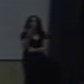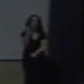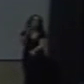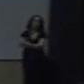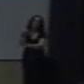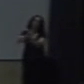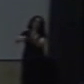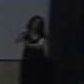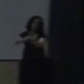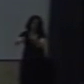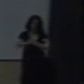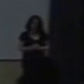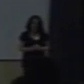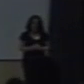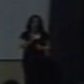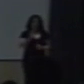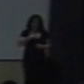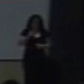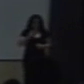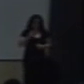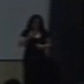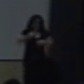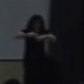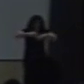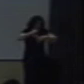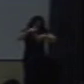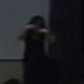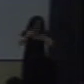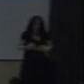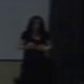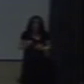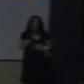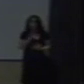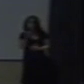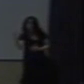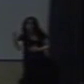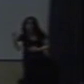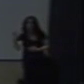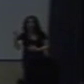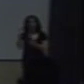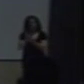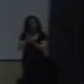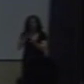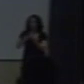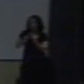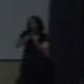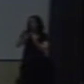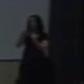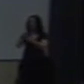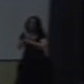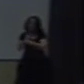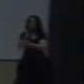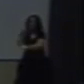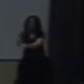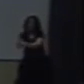molt probable que aquests joves siguin a nivell numèric més nombrós que no pas els dels joves